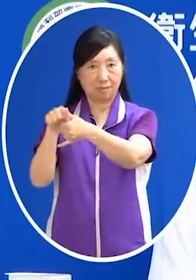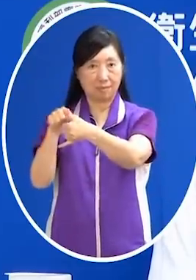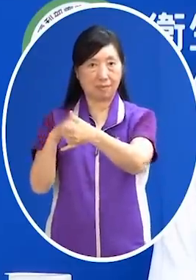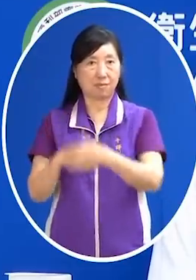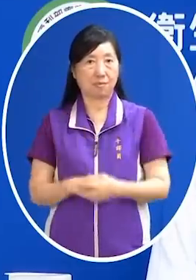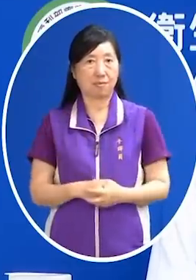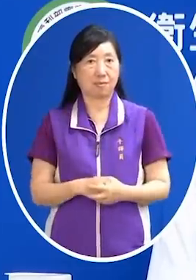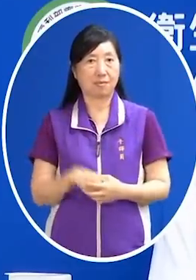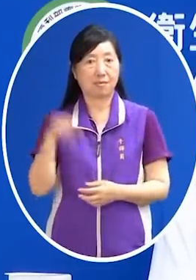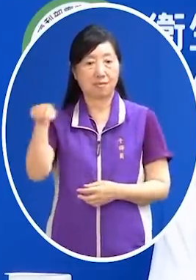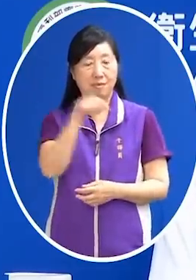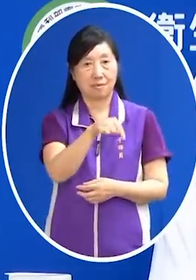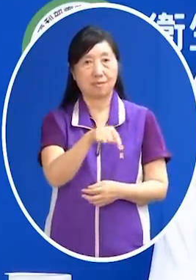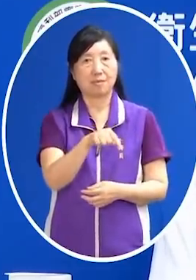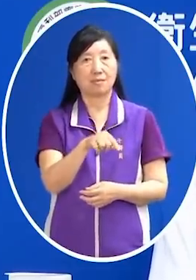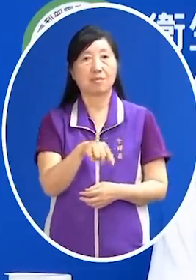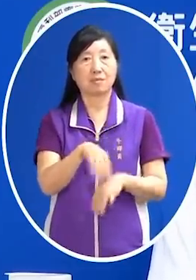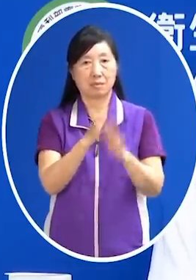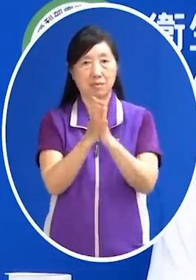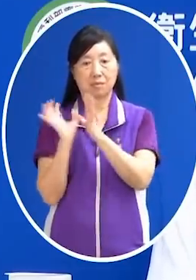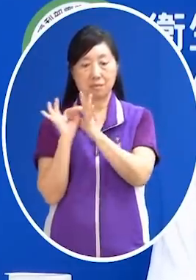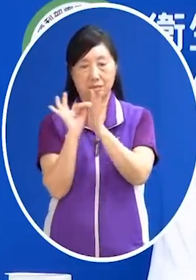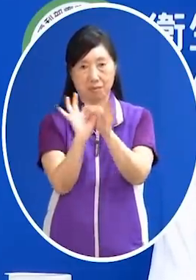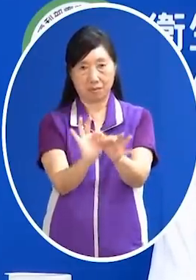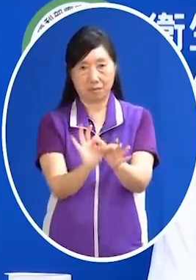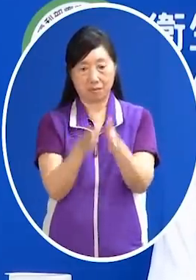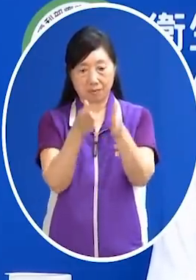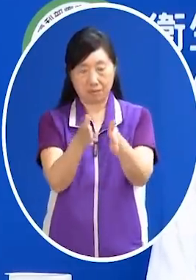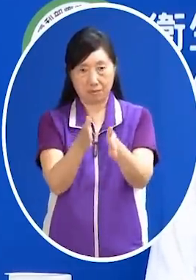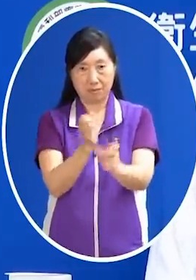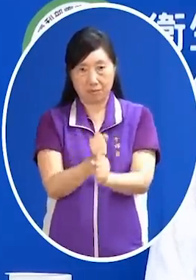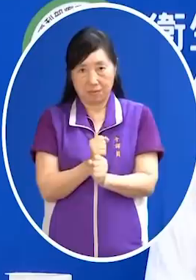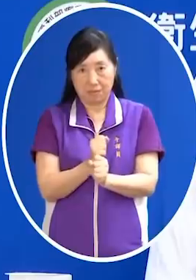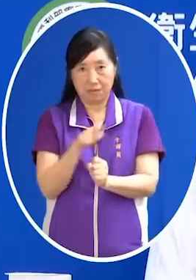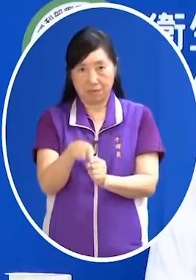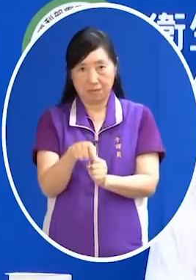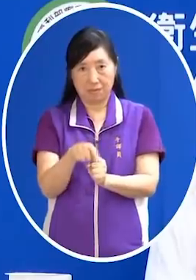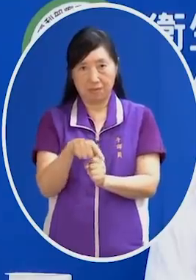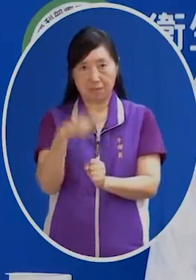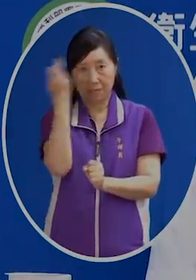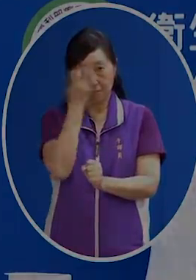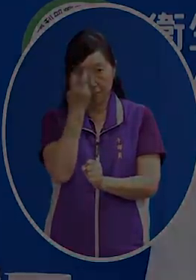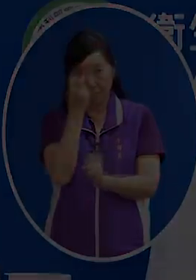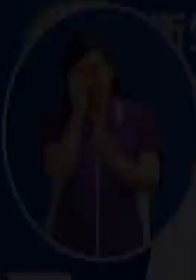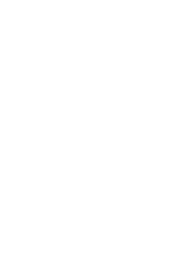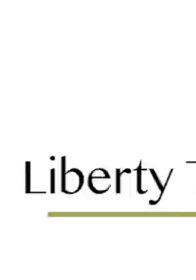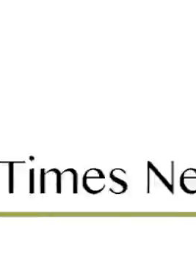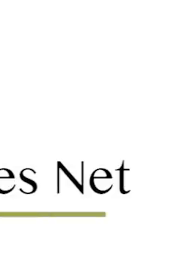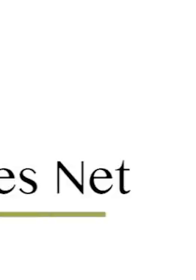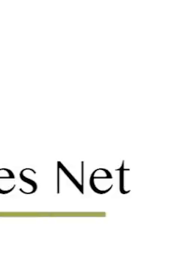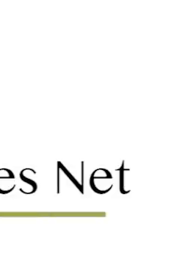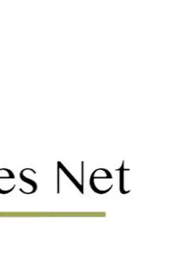379案这几个这两个我们在持续在疫调跟相关的检验都在进行中。